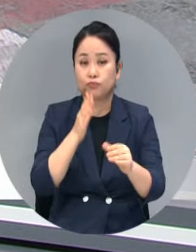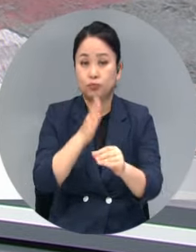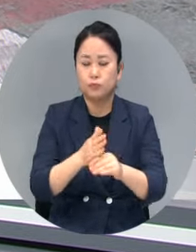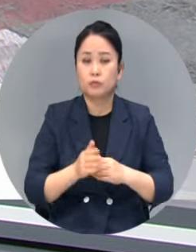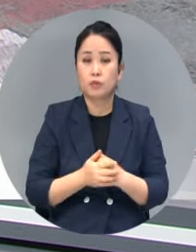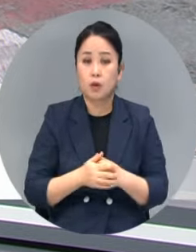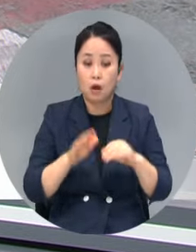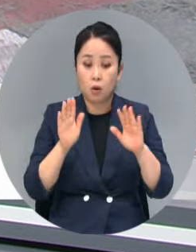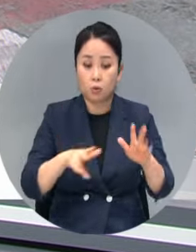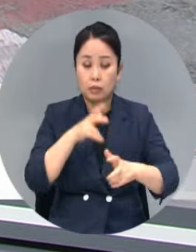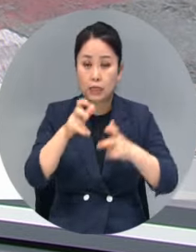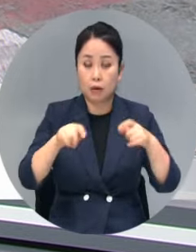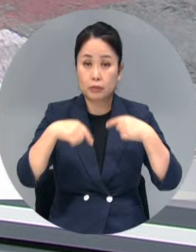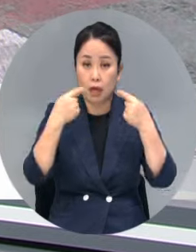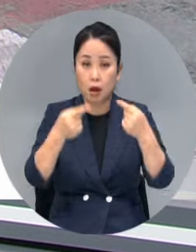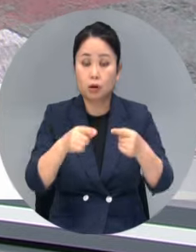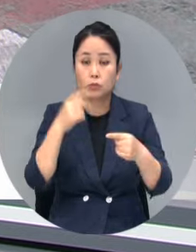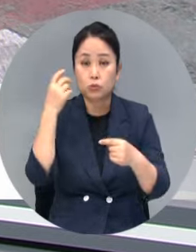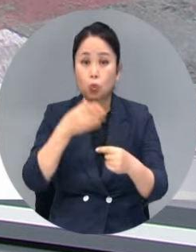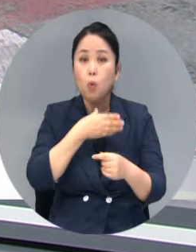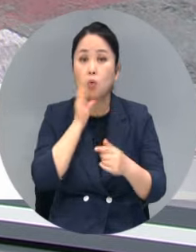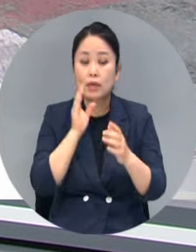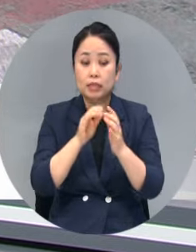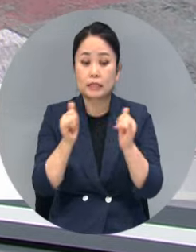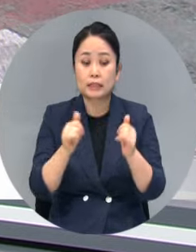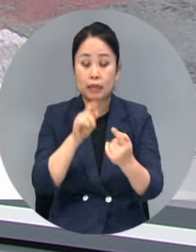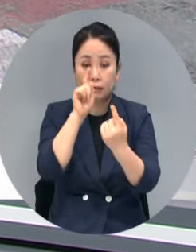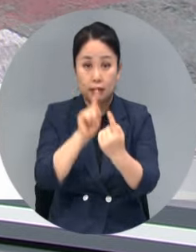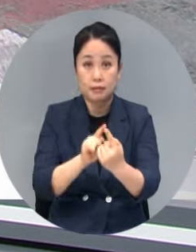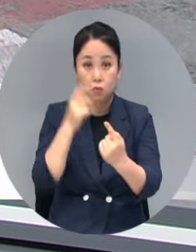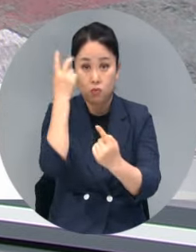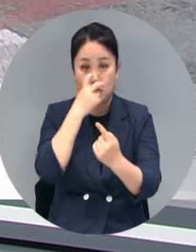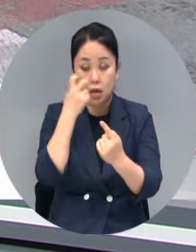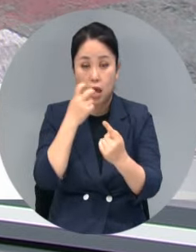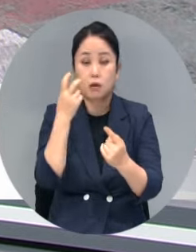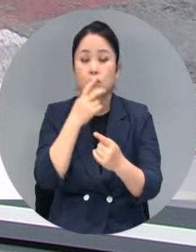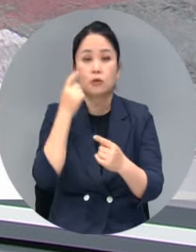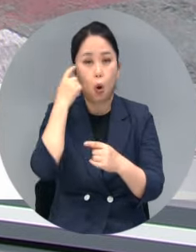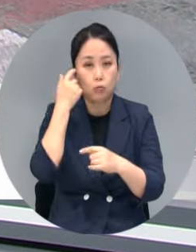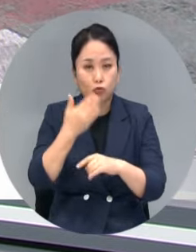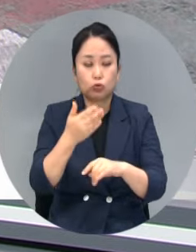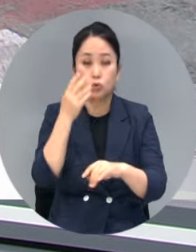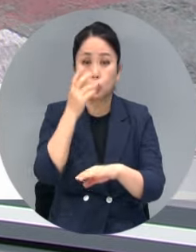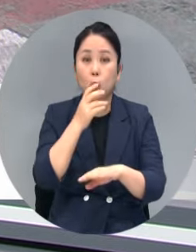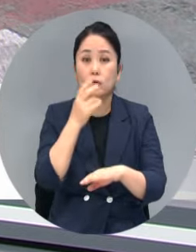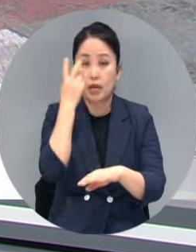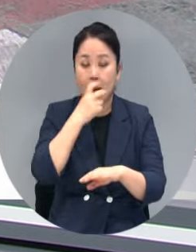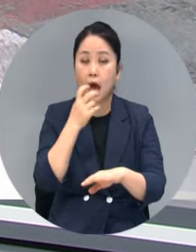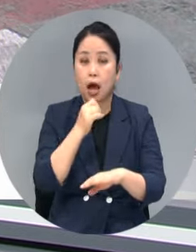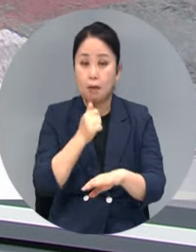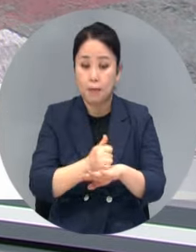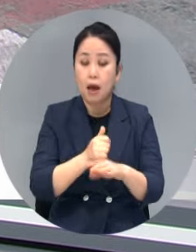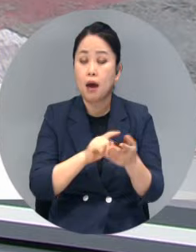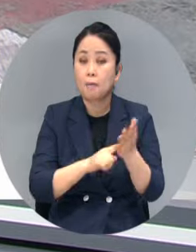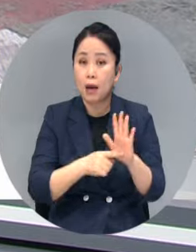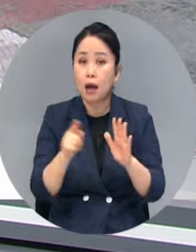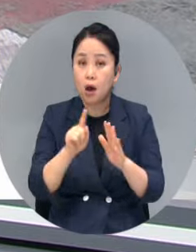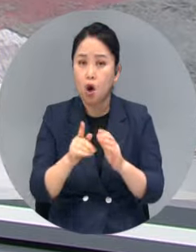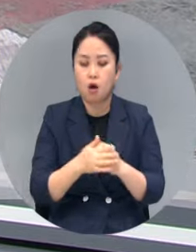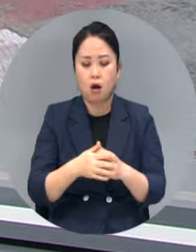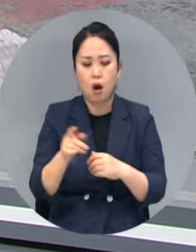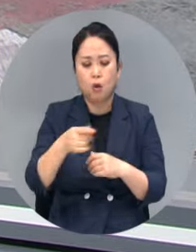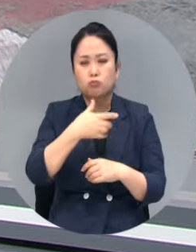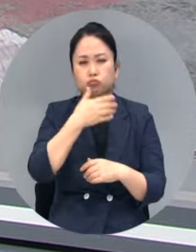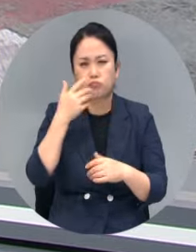노인들을 대상으로 실시한 설문 조사 결과가 발표됐는데요 열악한 근무 환경 문제가 여실이 드러났습니다